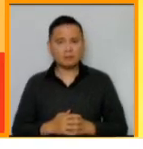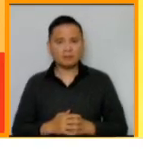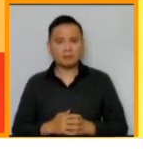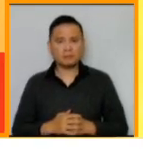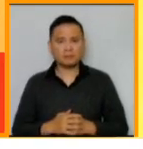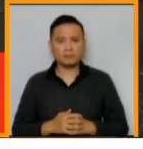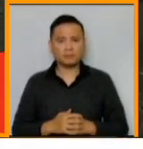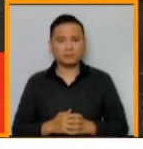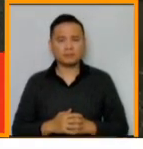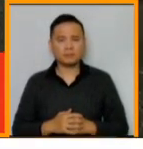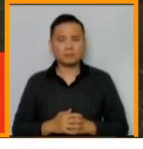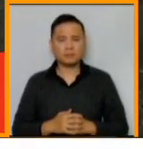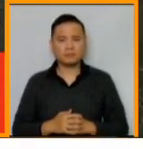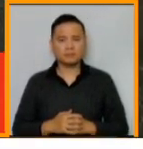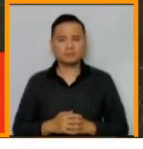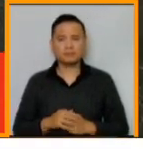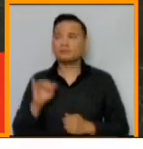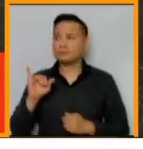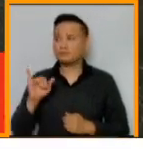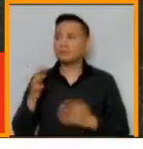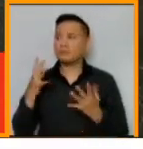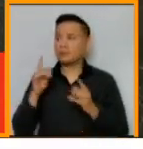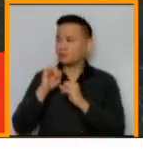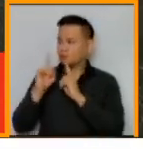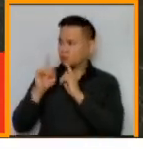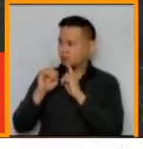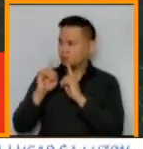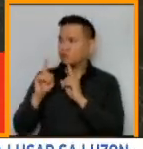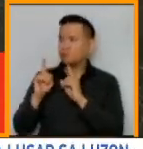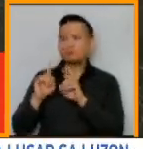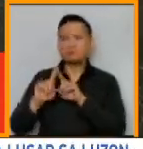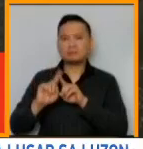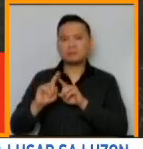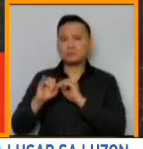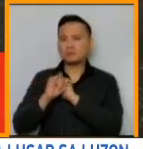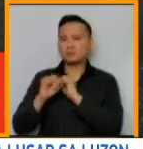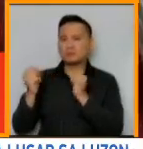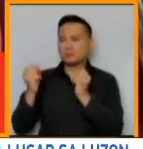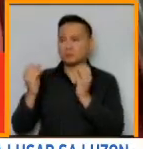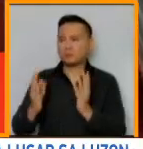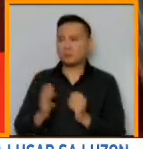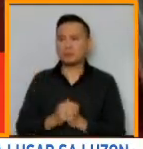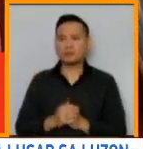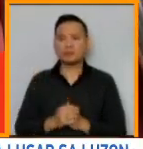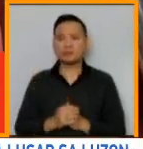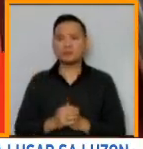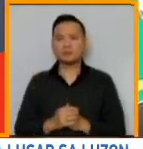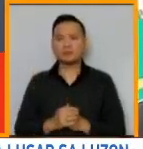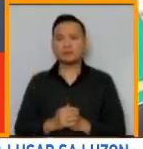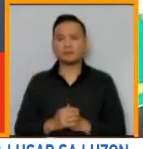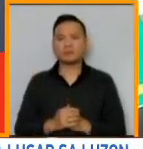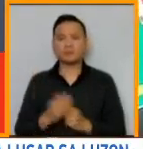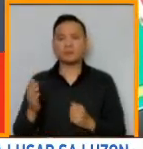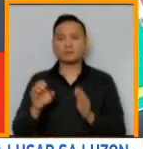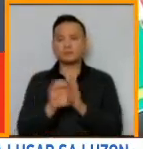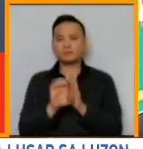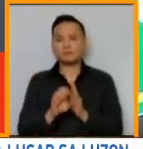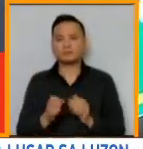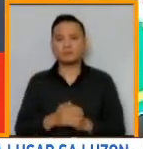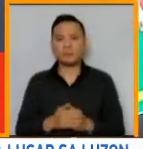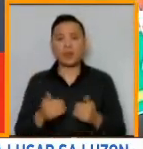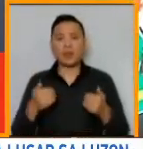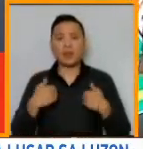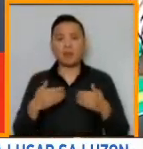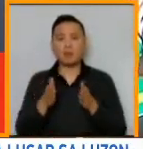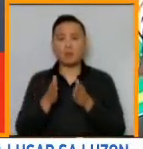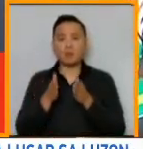Yes, Oscar, nakausap natin yung mga jeepney driver dito. Dalawang bagay ito, ano? Meron dito mga ruta na meron talaga silang terminal